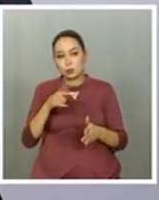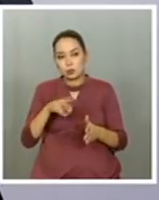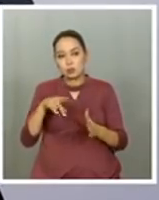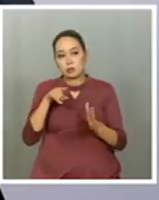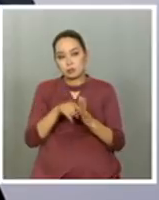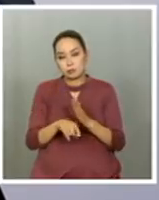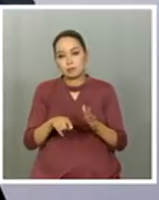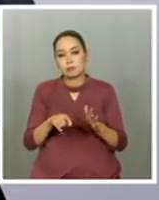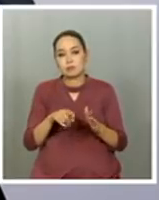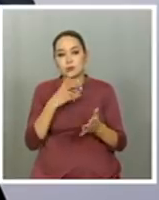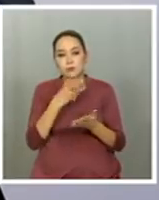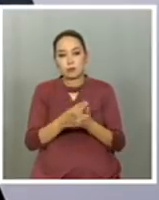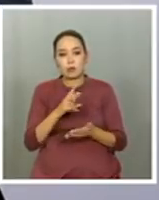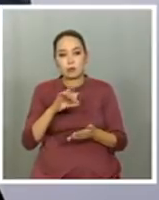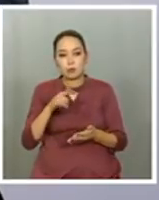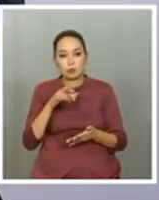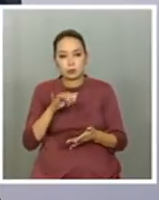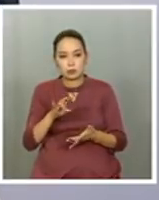шарт.